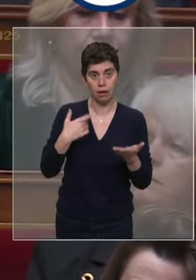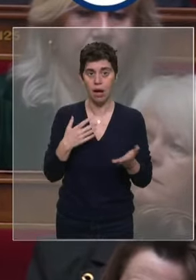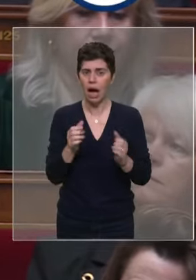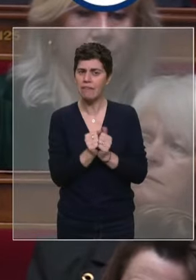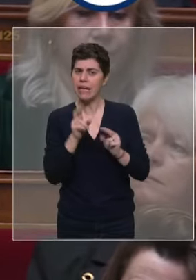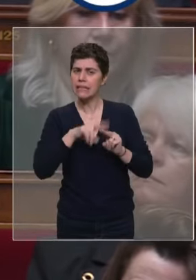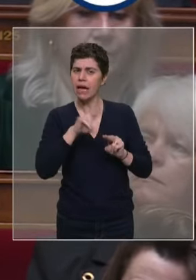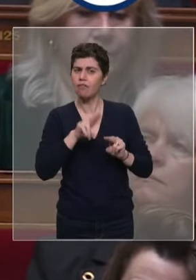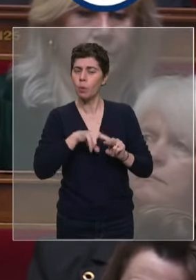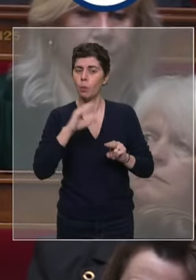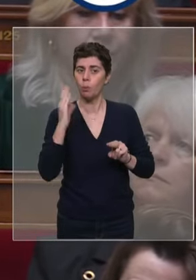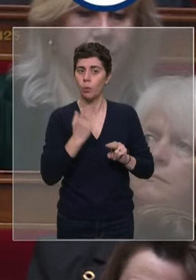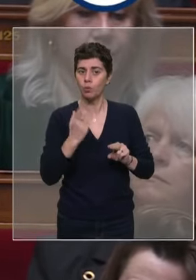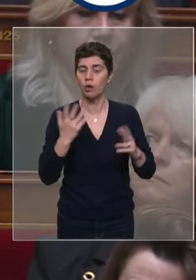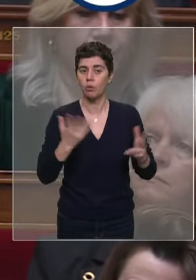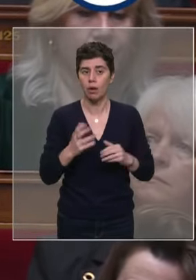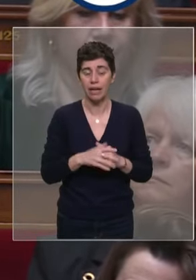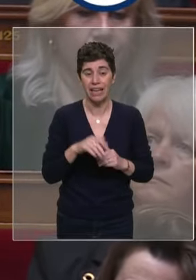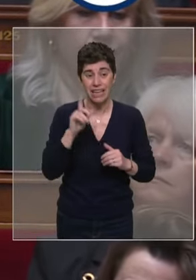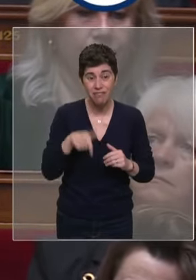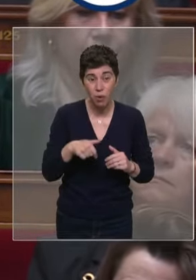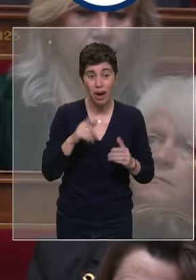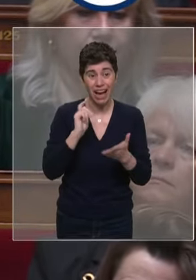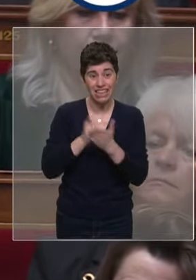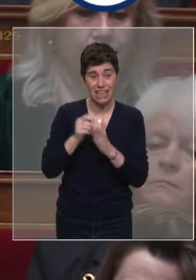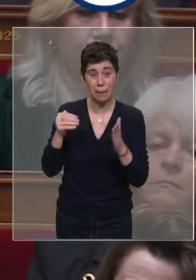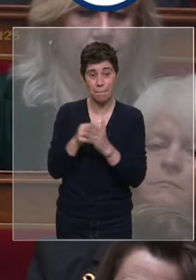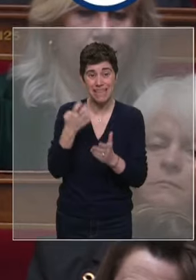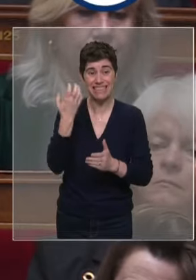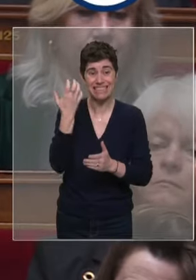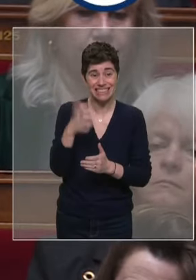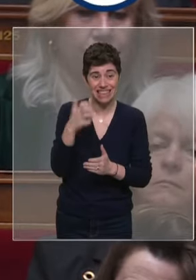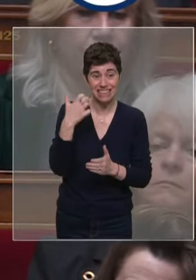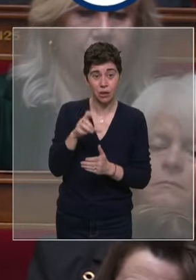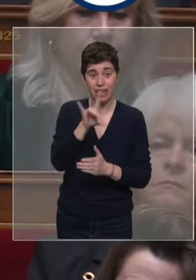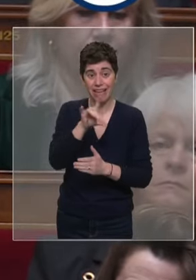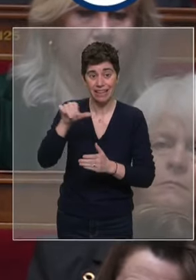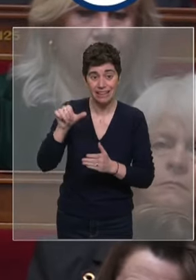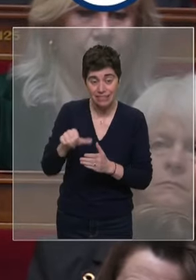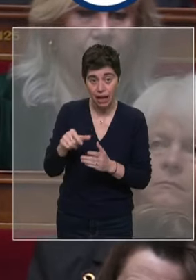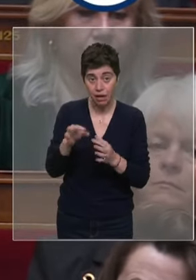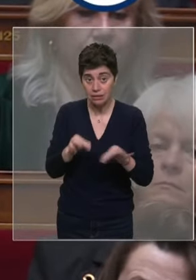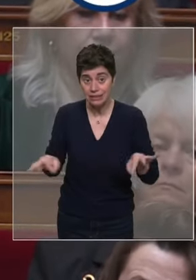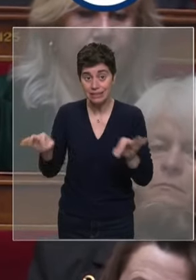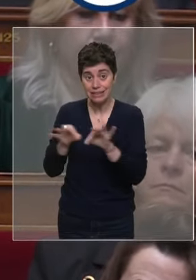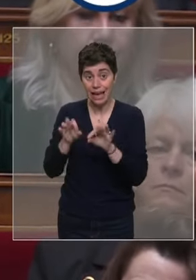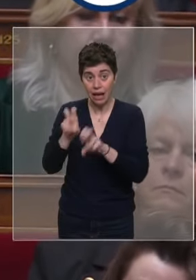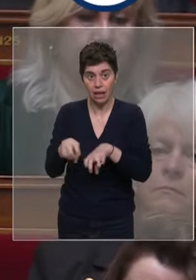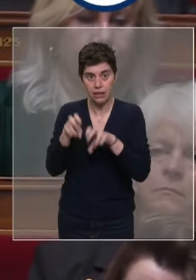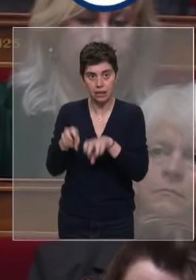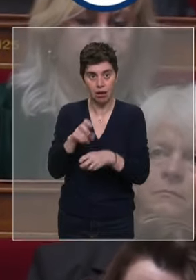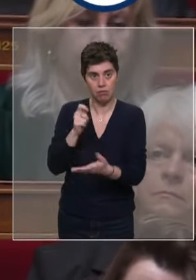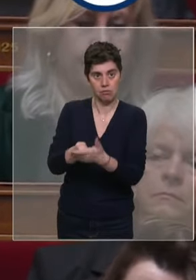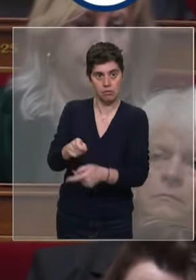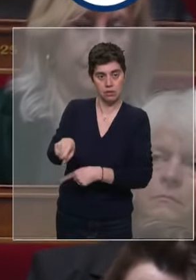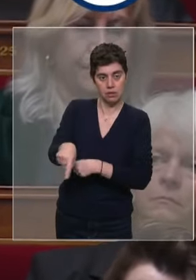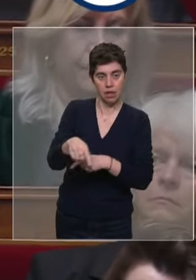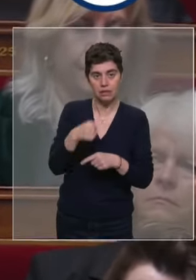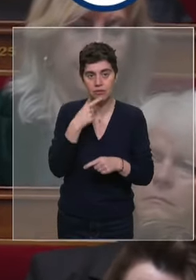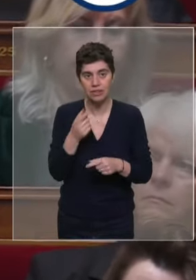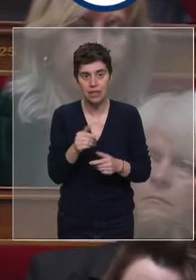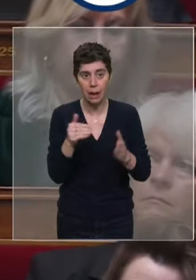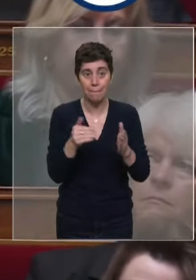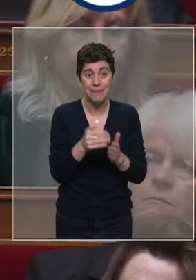travaux, compenser en achetant plus de 1500 hectares de terres agricoles, pour dire autrement, près de 1500